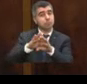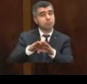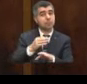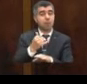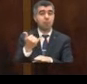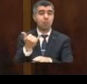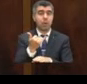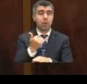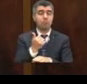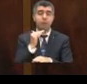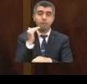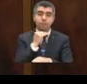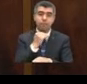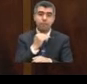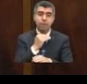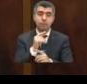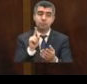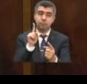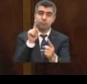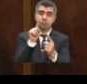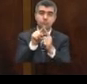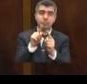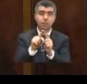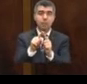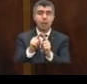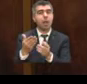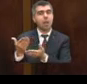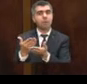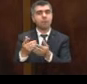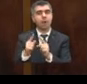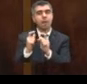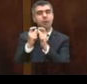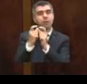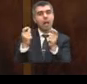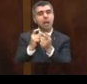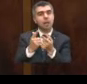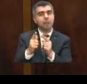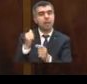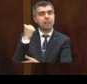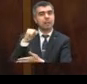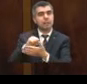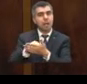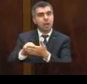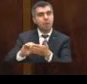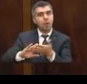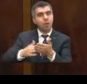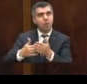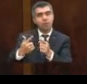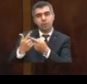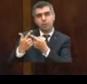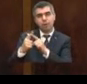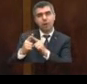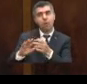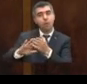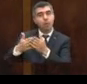على متابعته، ولكن في اتجاه تخفيف العبء الضريبي على المقاولات الوطنية وتوسيع القاعدة الضريبية ودفع الجميع